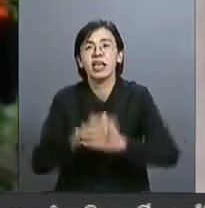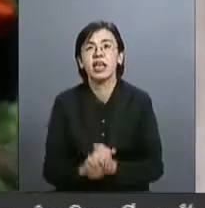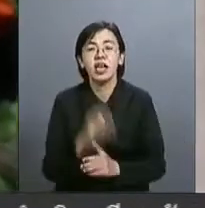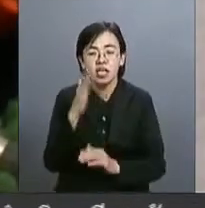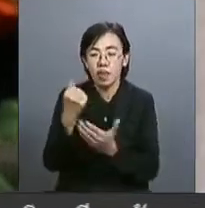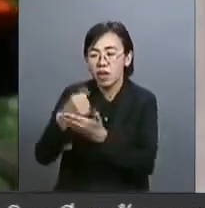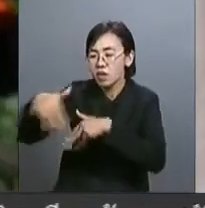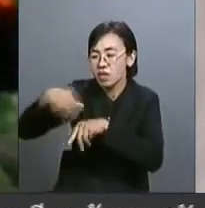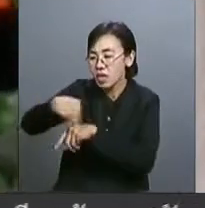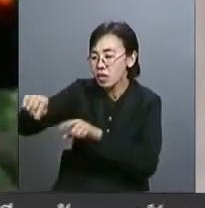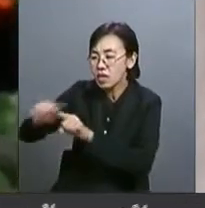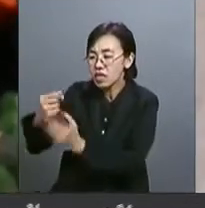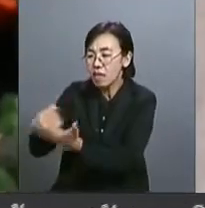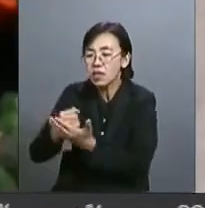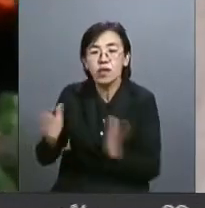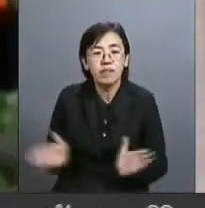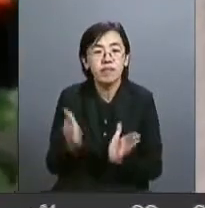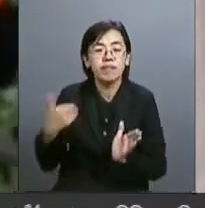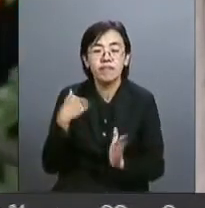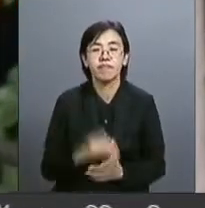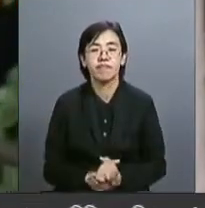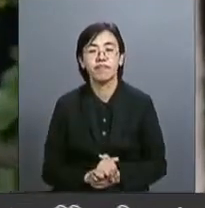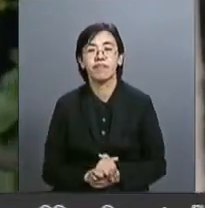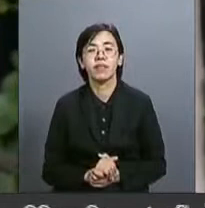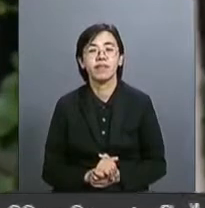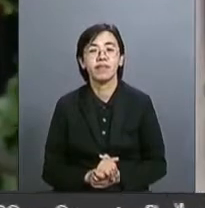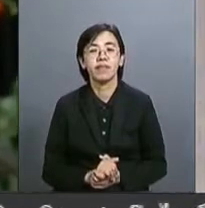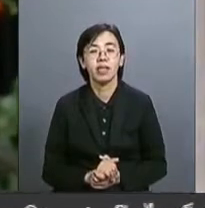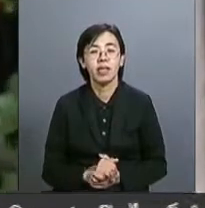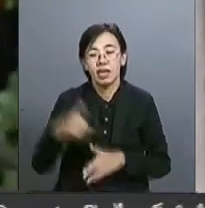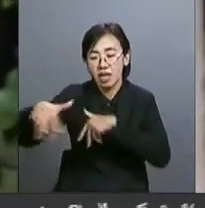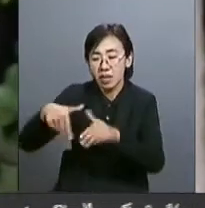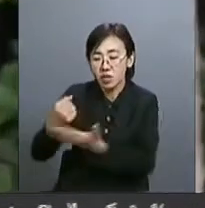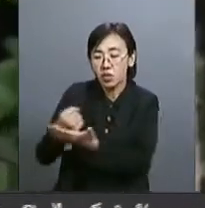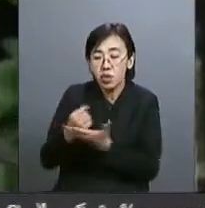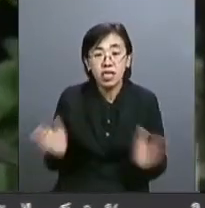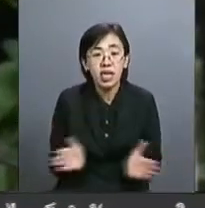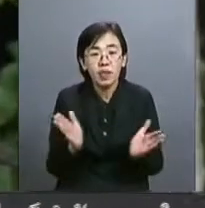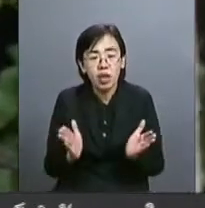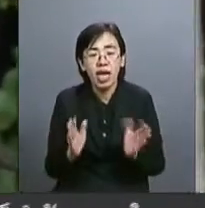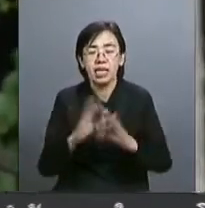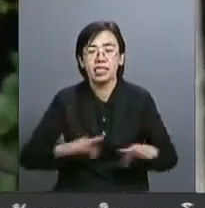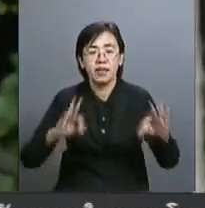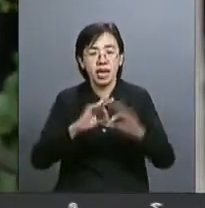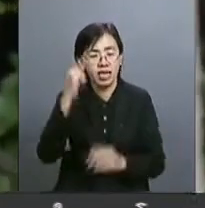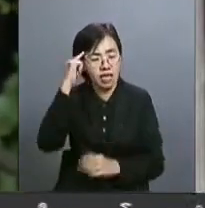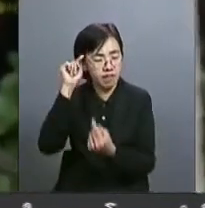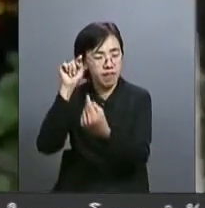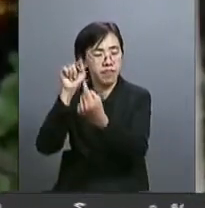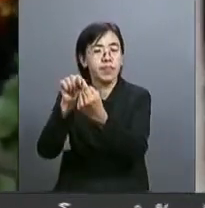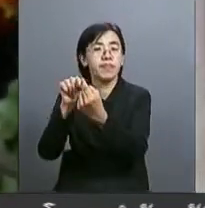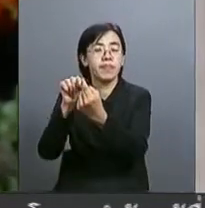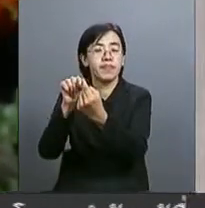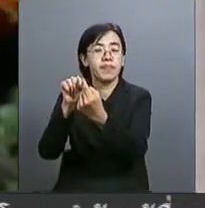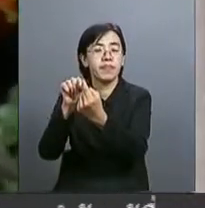องจะมีกองหนุนมาเองเพราะฉะนั้นขอให้ดำรงความมุ่งหมายและ